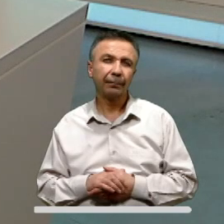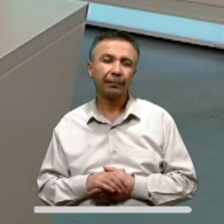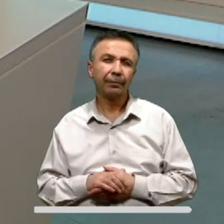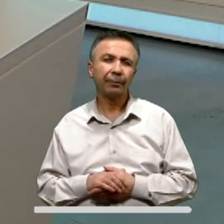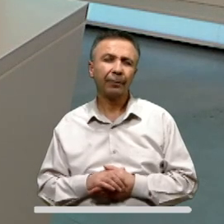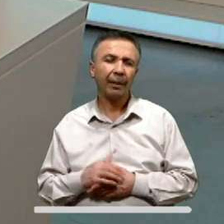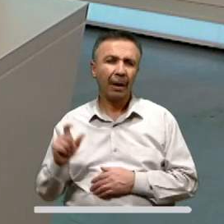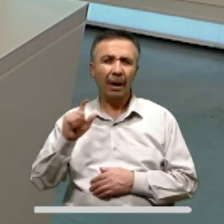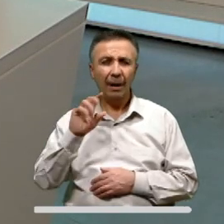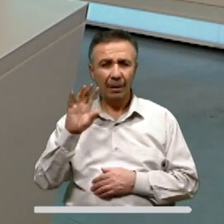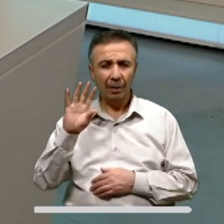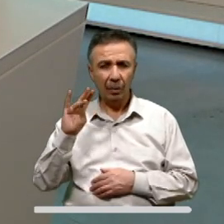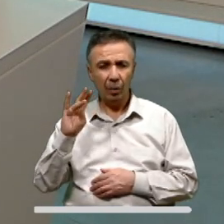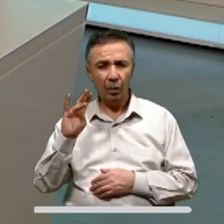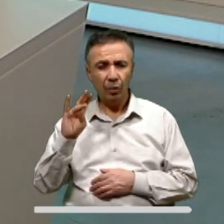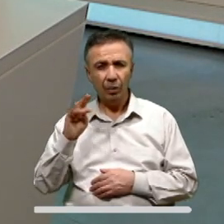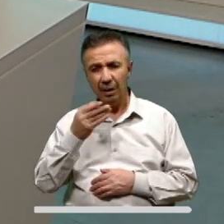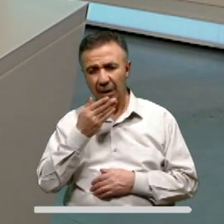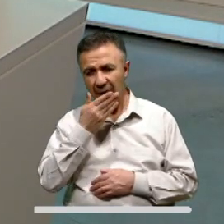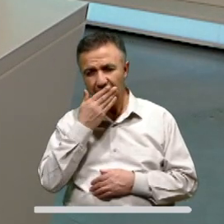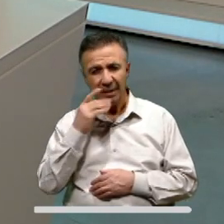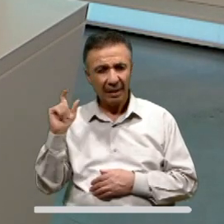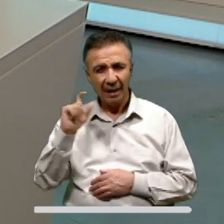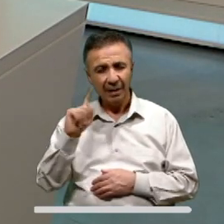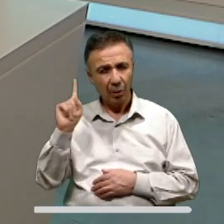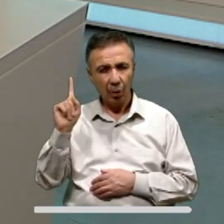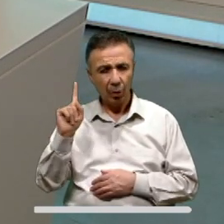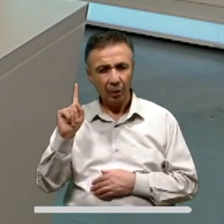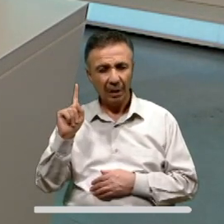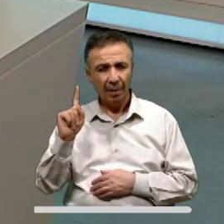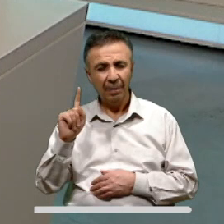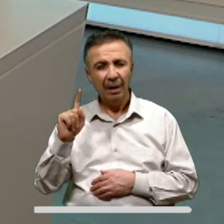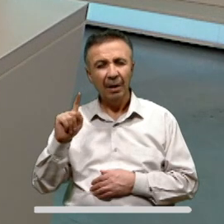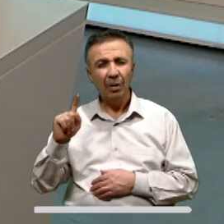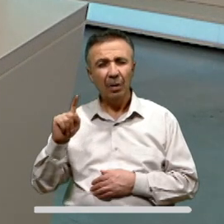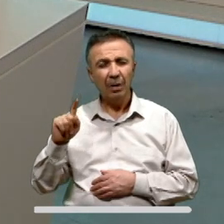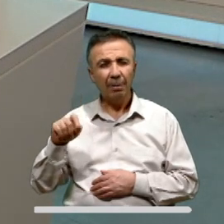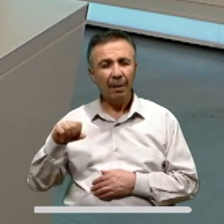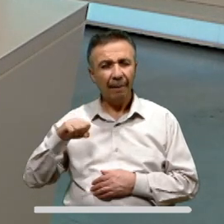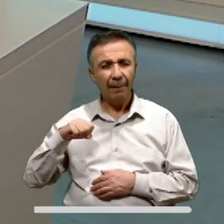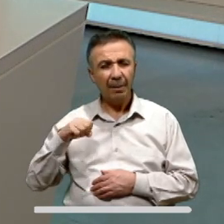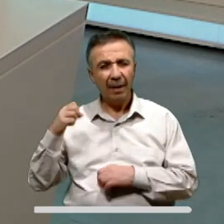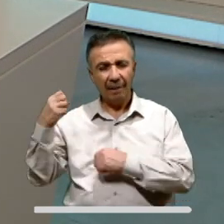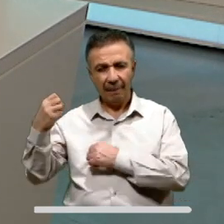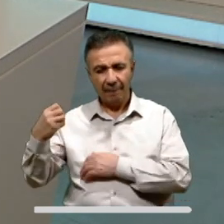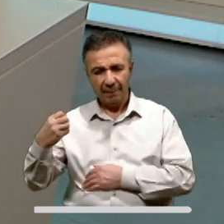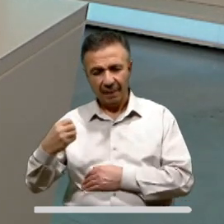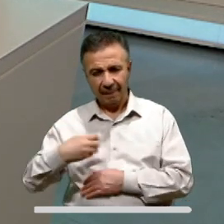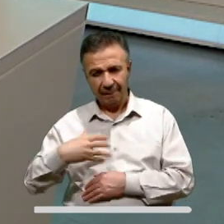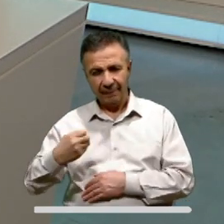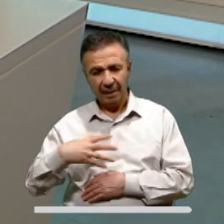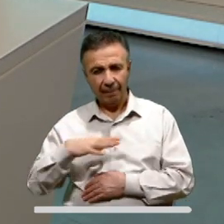Ayın 13'ünde, Ramazan'ın 10'da yani. Bir filmim var da tok karnına